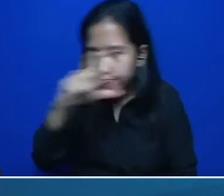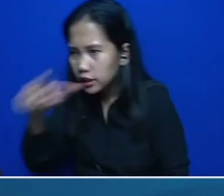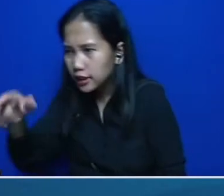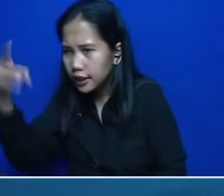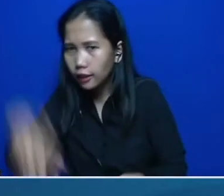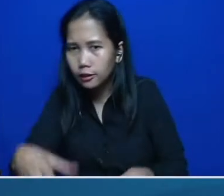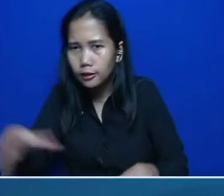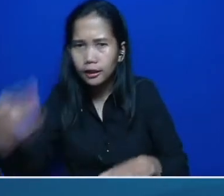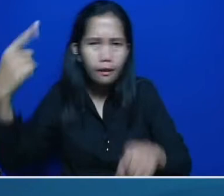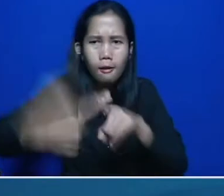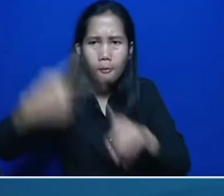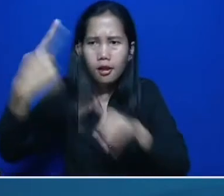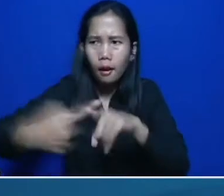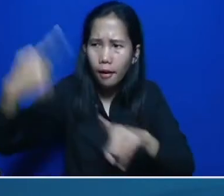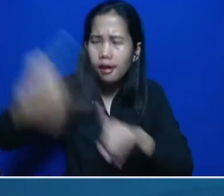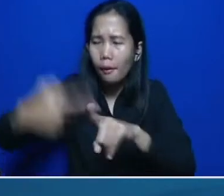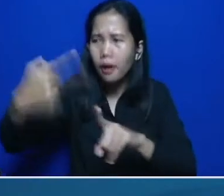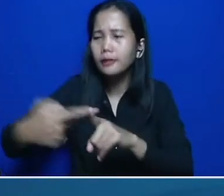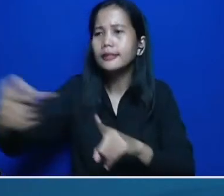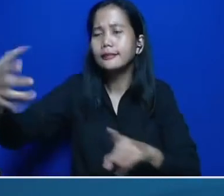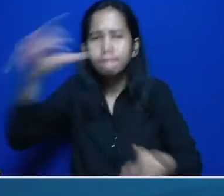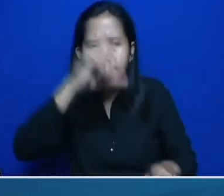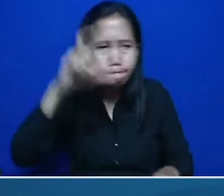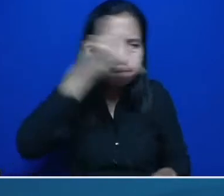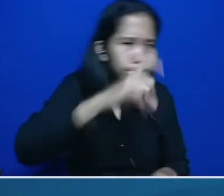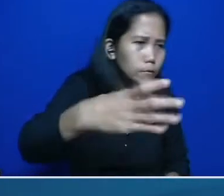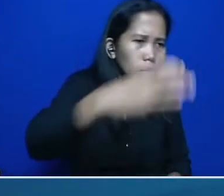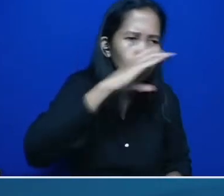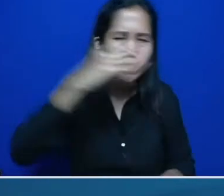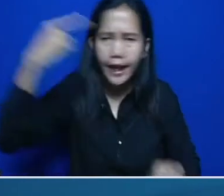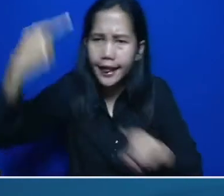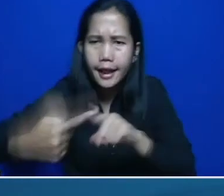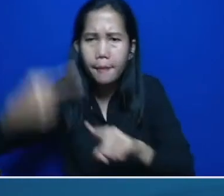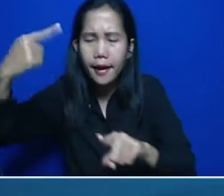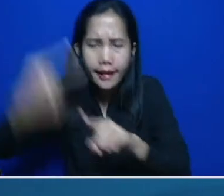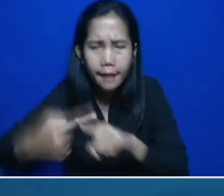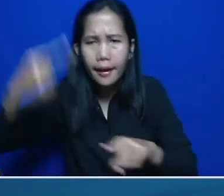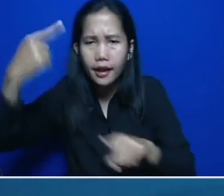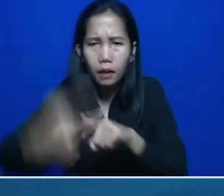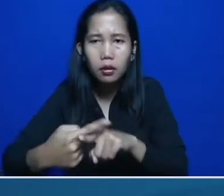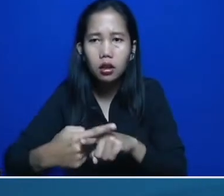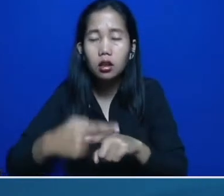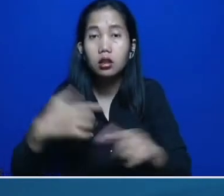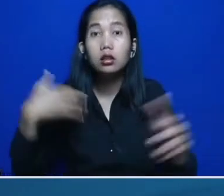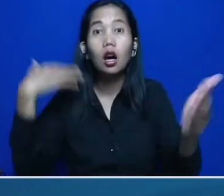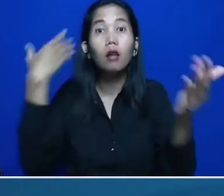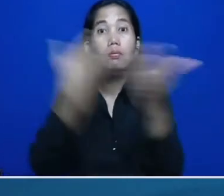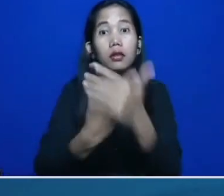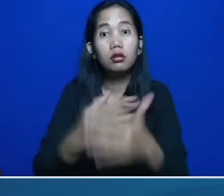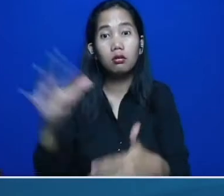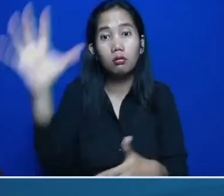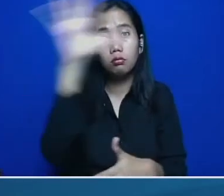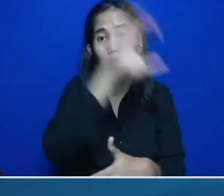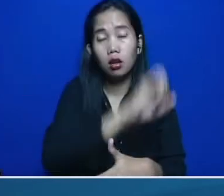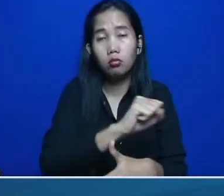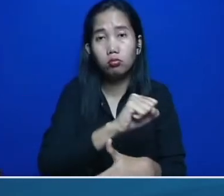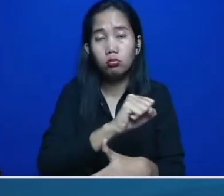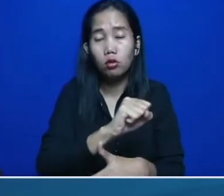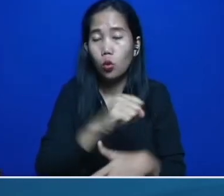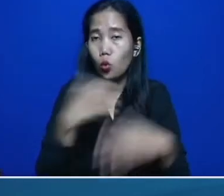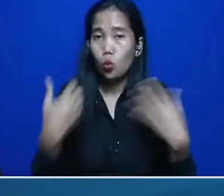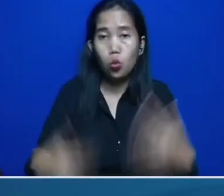hari sedang badannya dihangatkan anggur ini dia Jika masih ada diantara kita yang minum-minuman